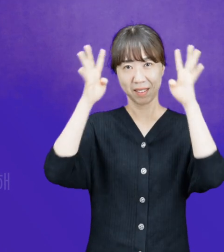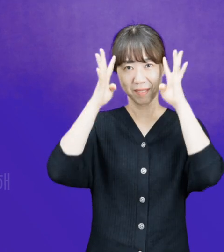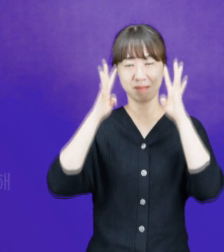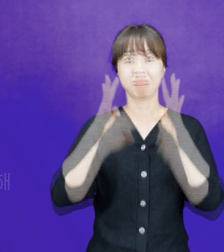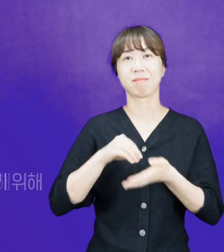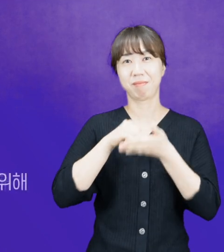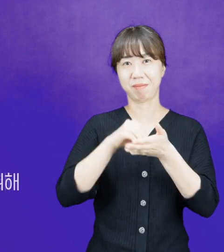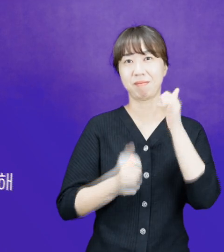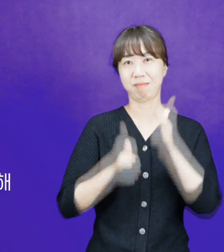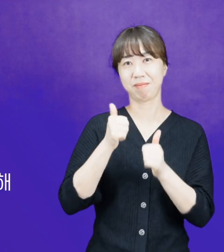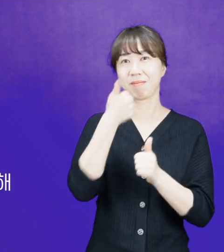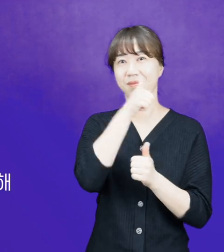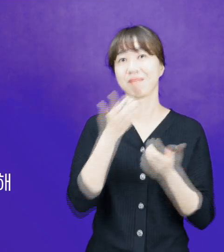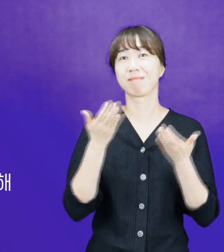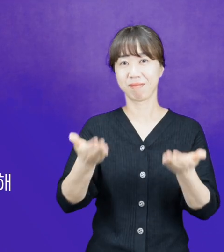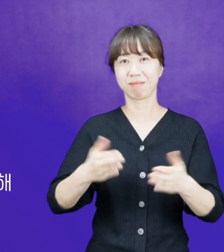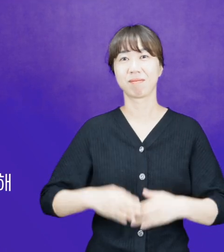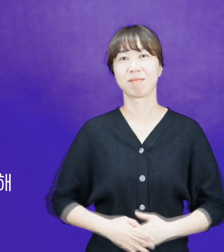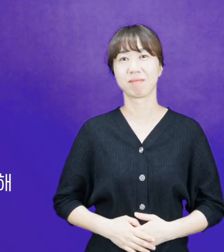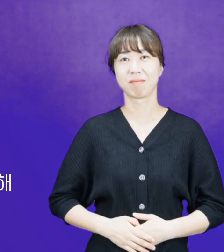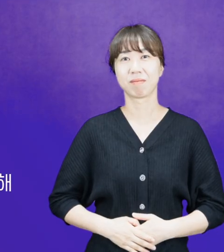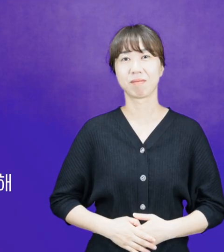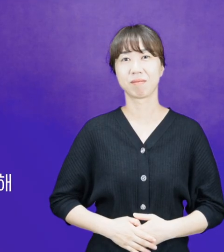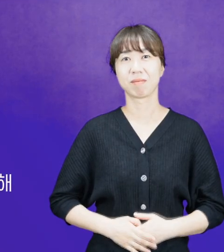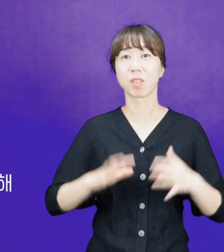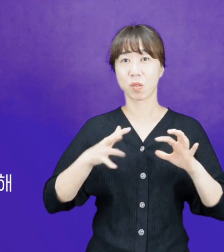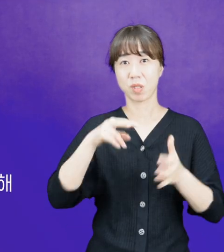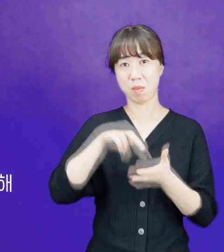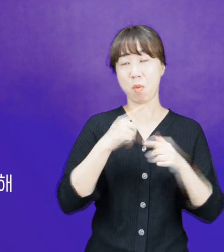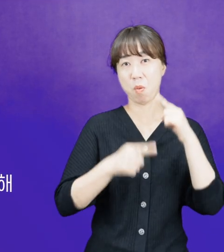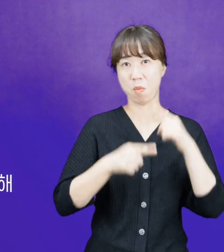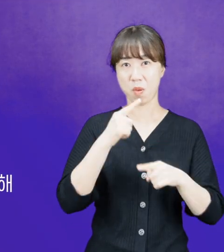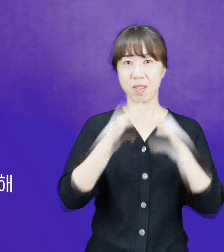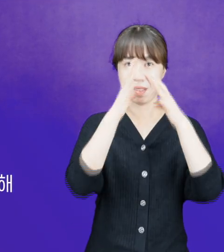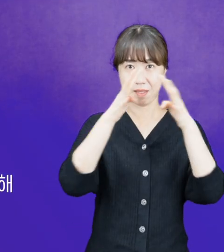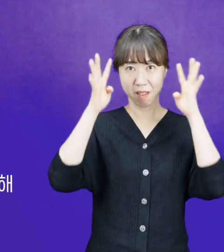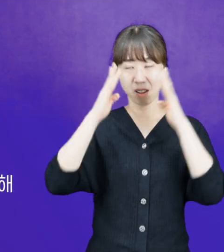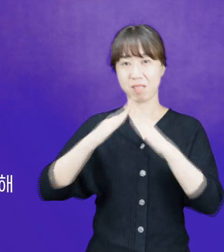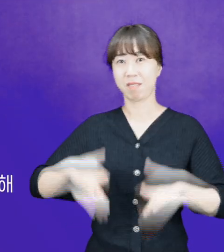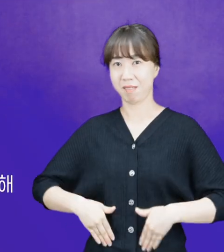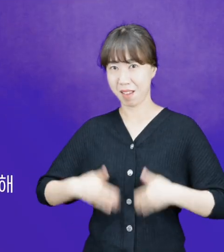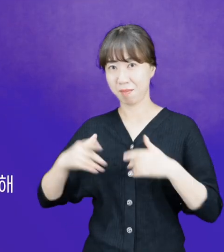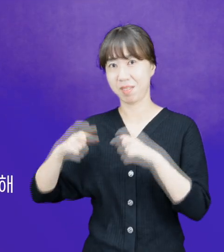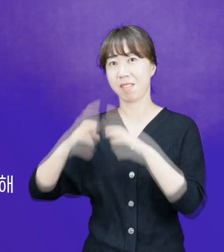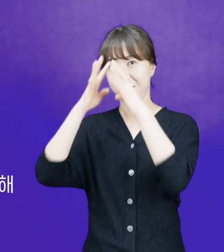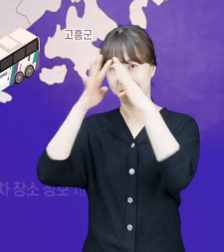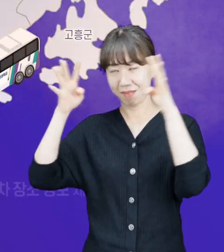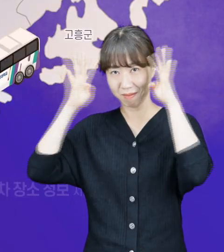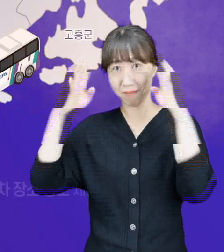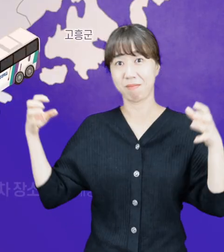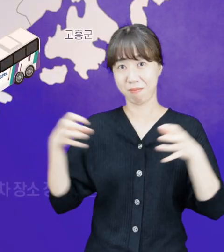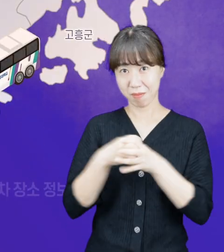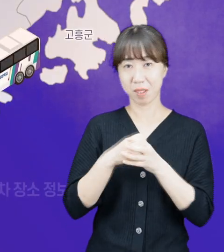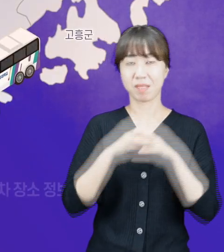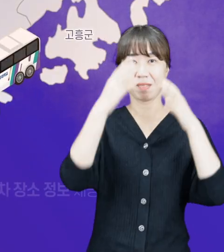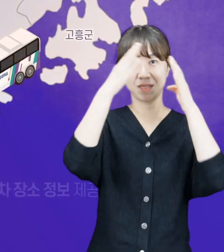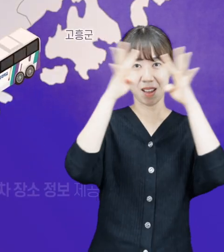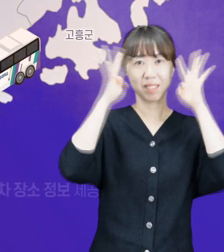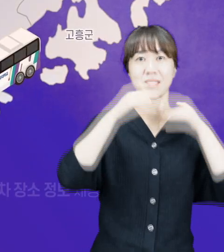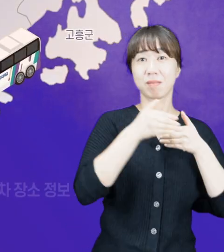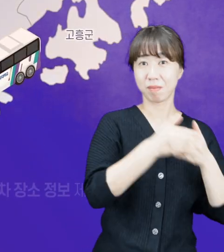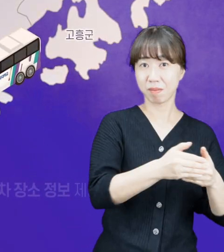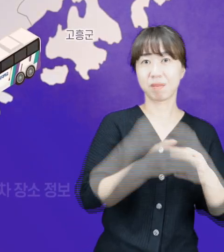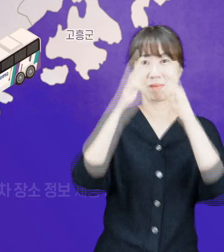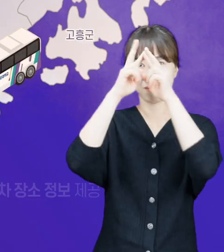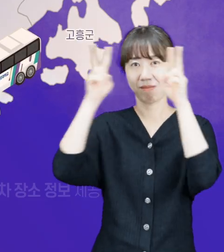편입니다. 무려 17년 연속 등록금 동결로 학생과 학부모님의 경제적인 부담을 덜어드립니다. 광주, 목포,